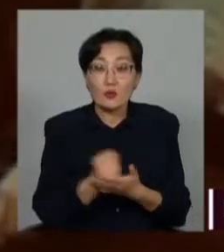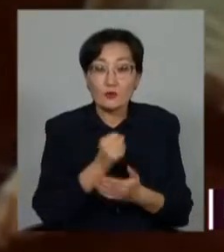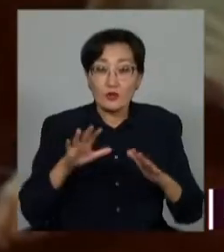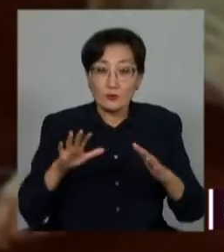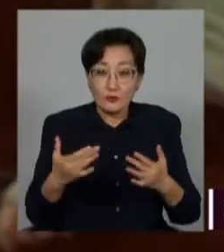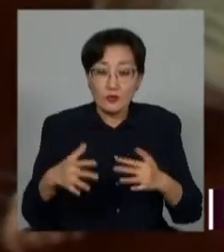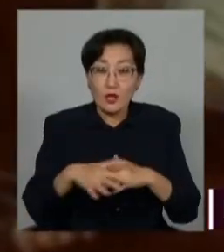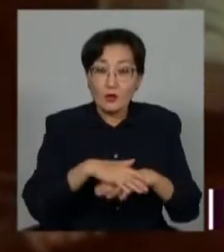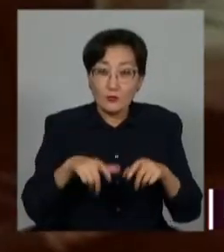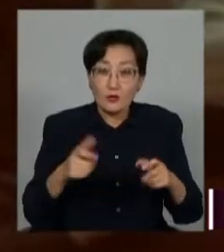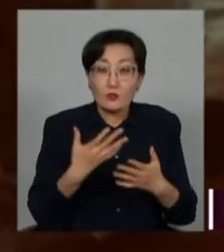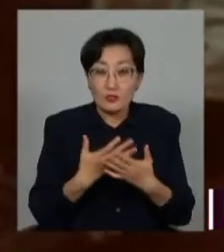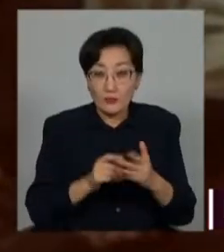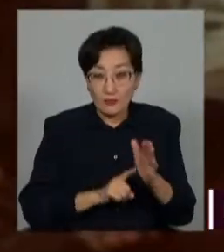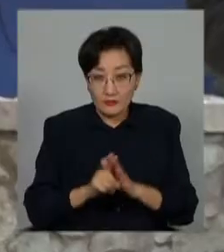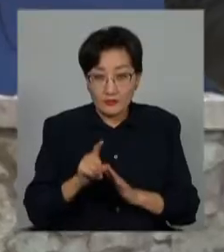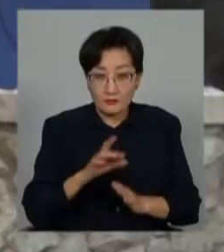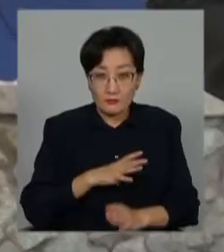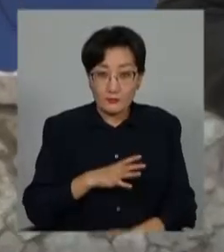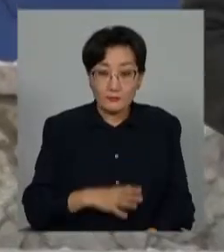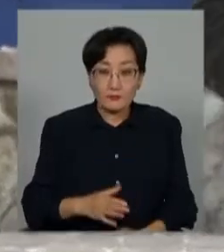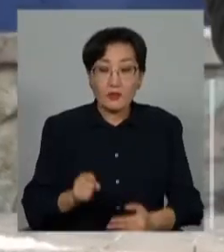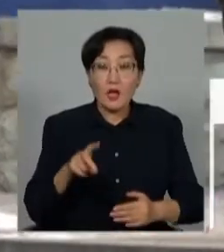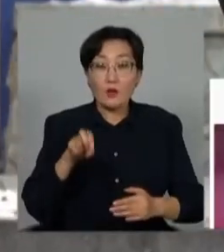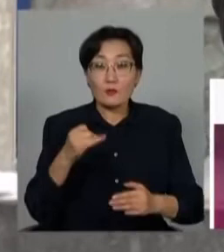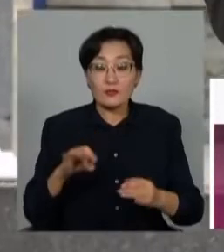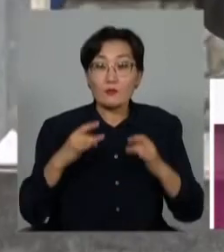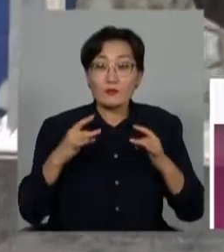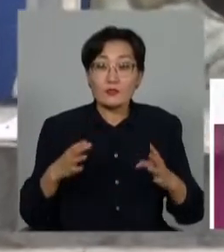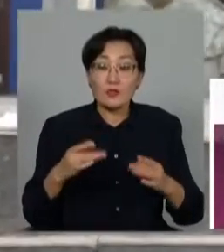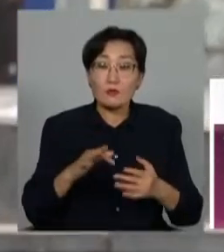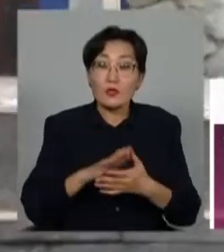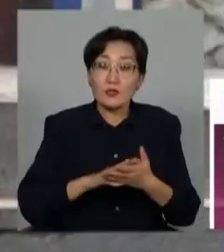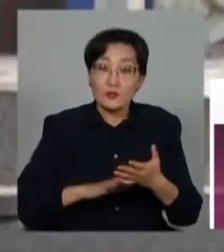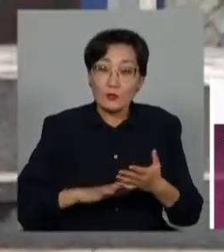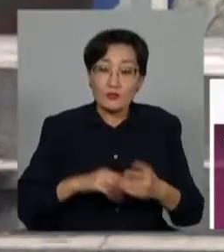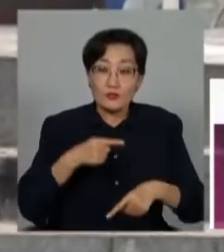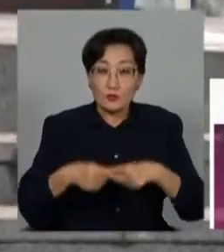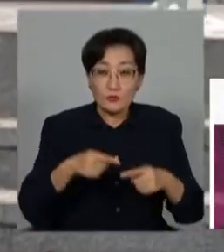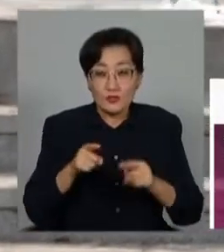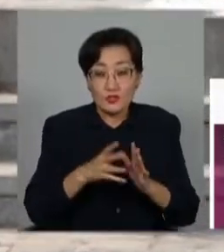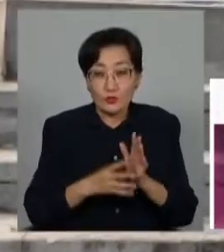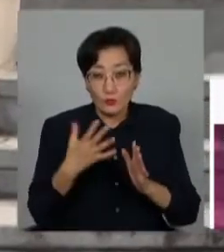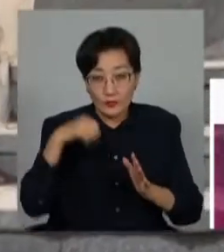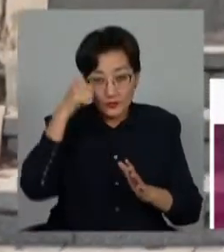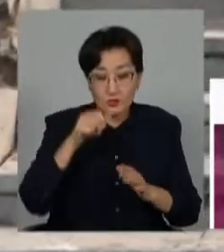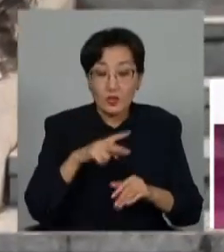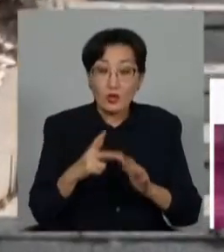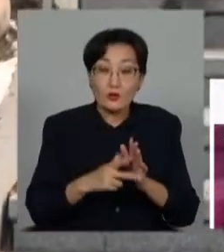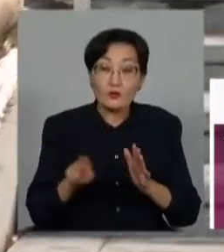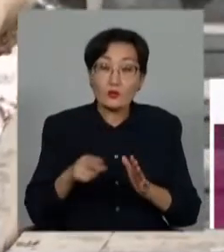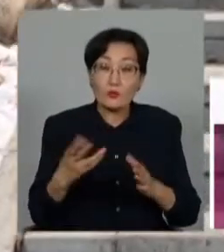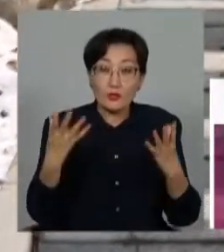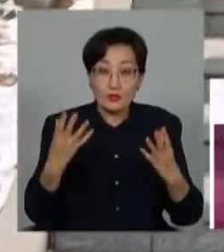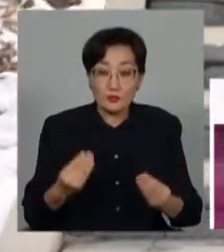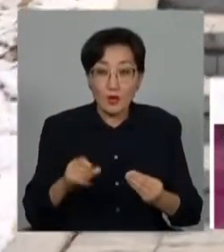дүйім жұртқа лезде тарап кеткен болатын. Хакім Абайдың мерейтойымен жалғасқан өркенет 1995 жылы 18